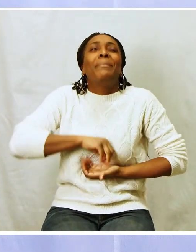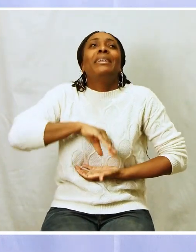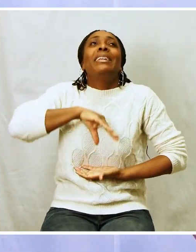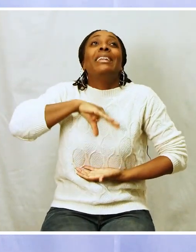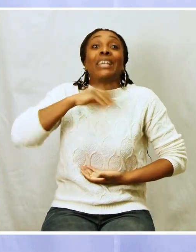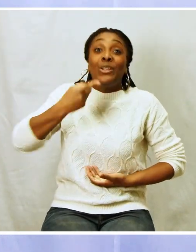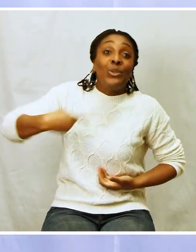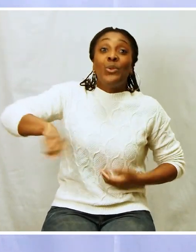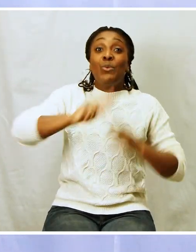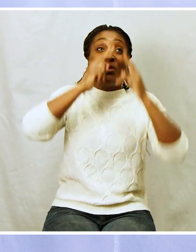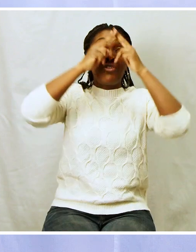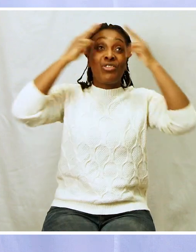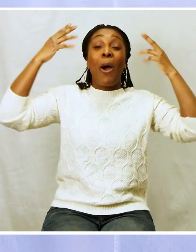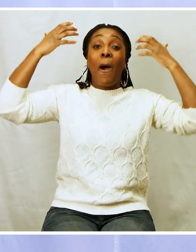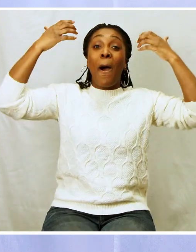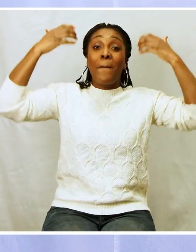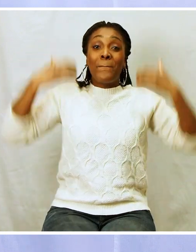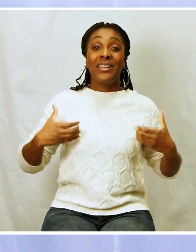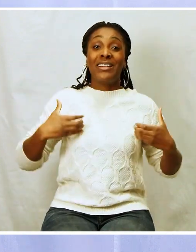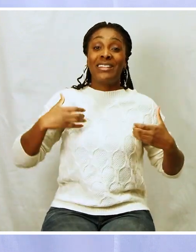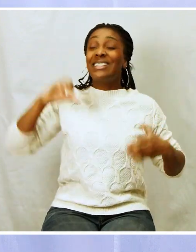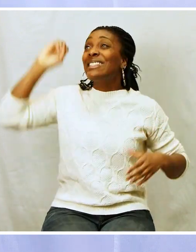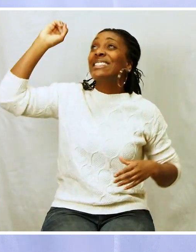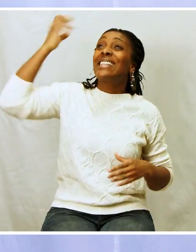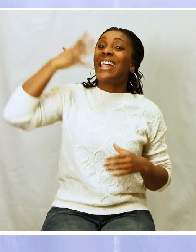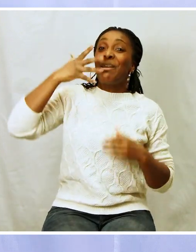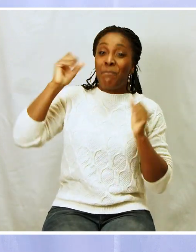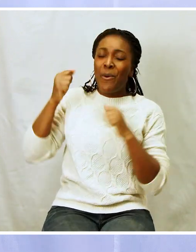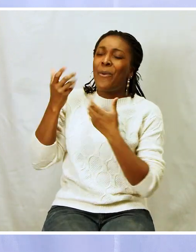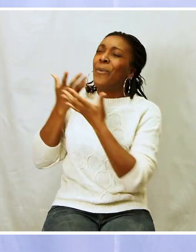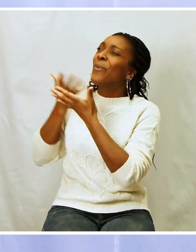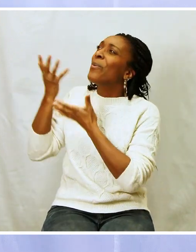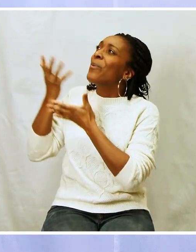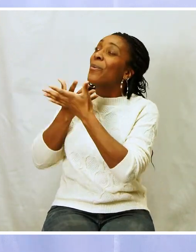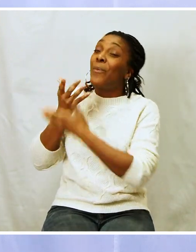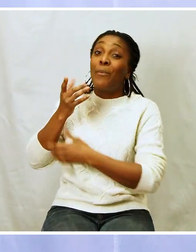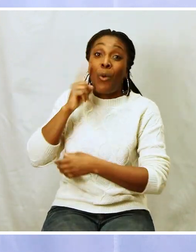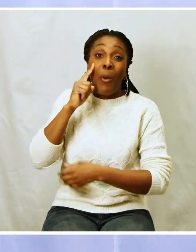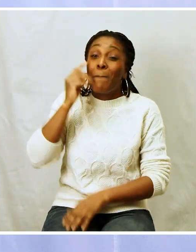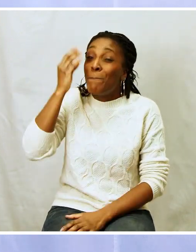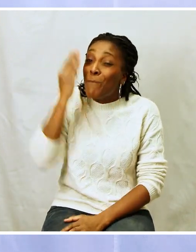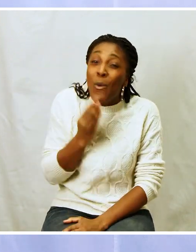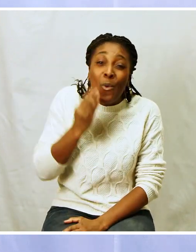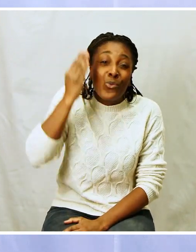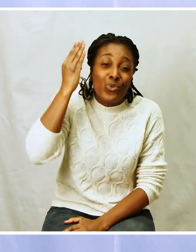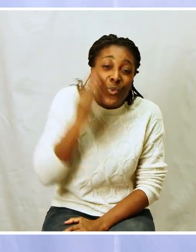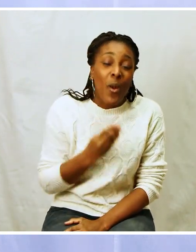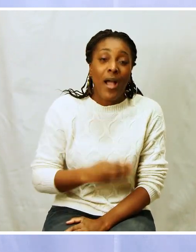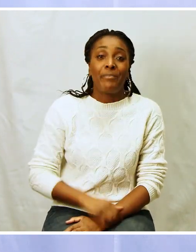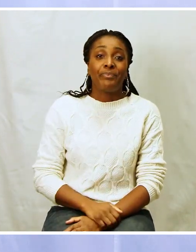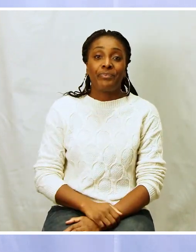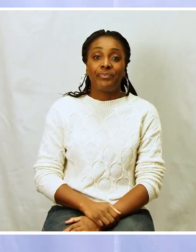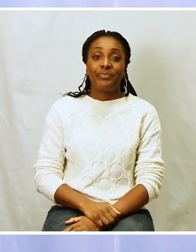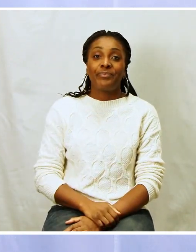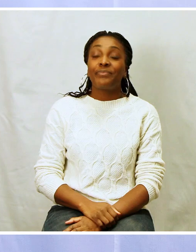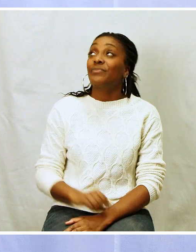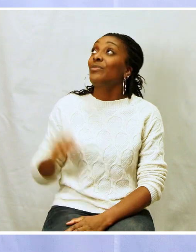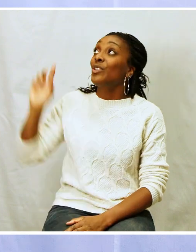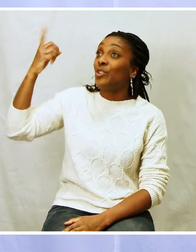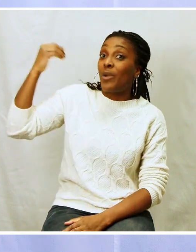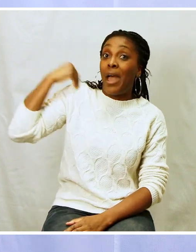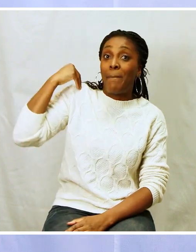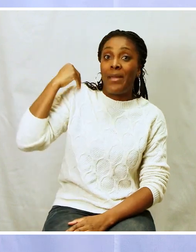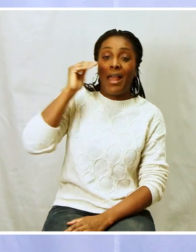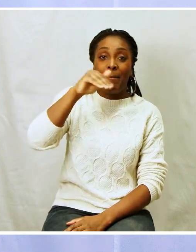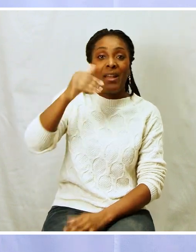du Saint-Esprit, eh bien, nous puissions communier avec lui, parce que c'est vital. Le Père nous invite à entrer dans ce refuge par la prière.